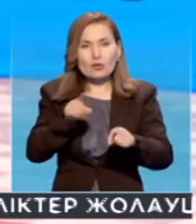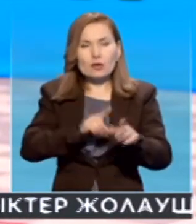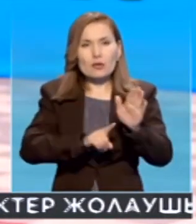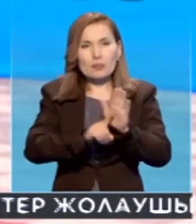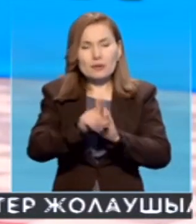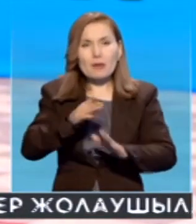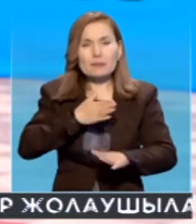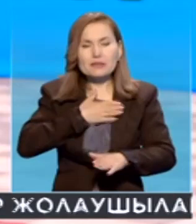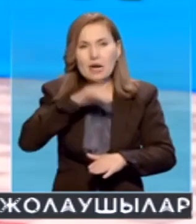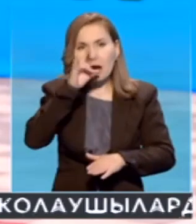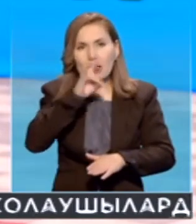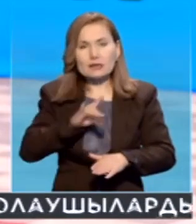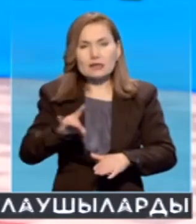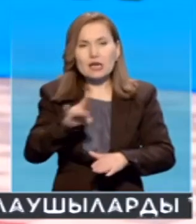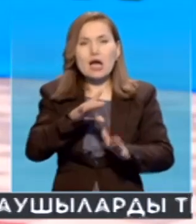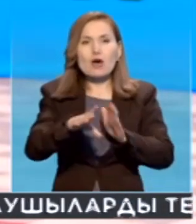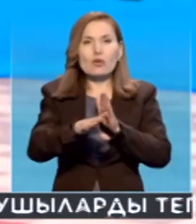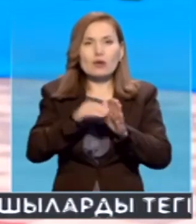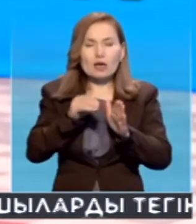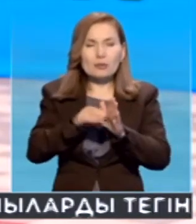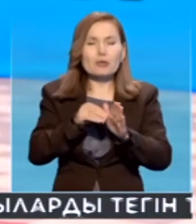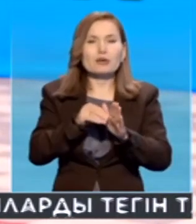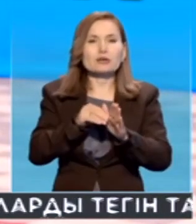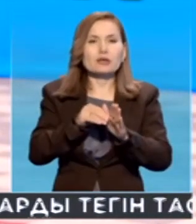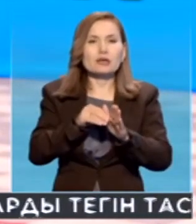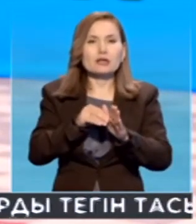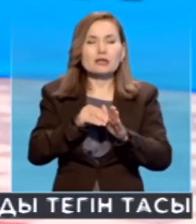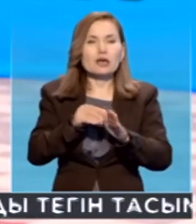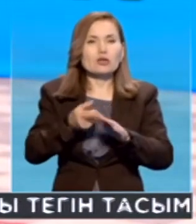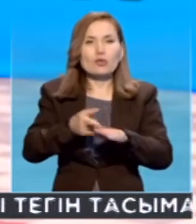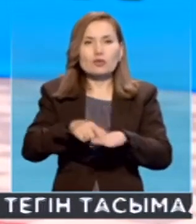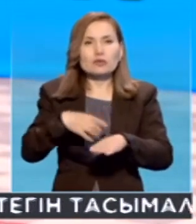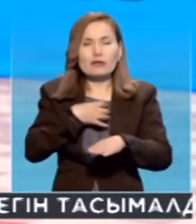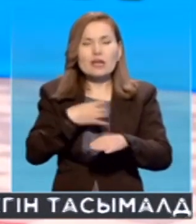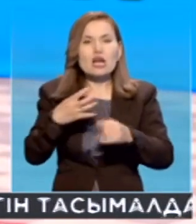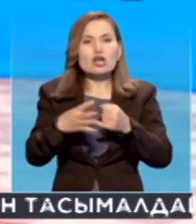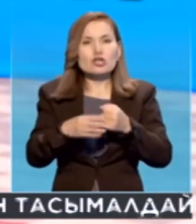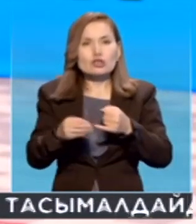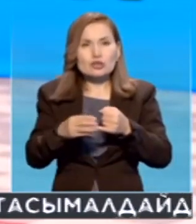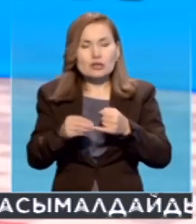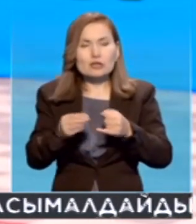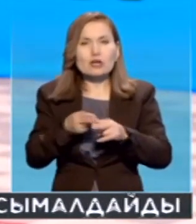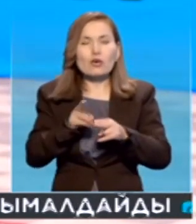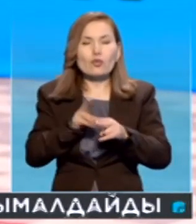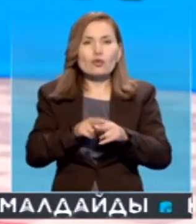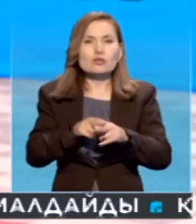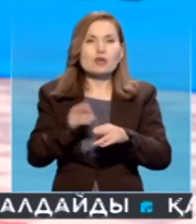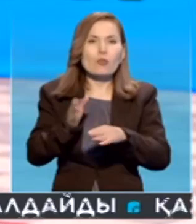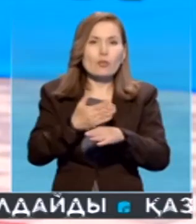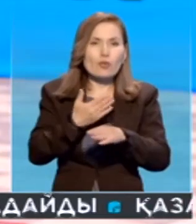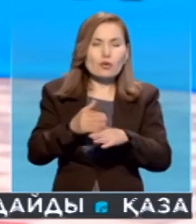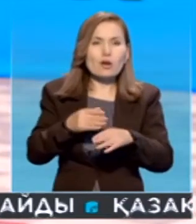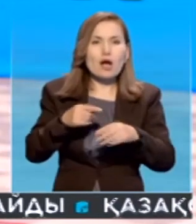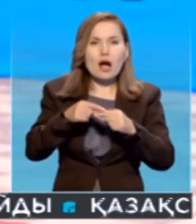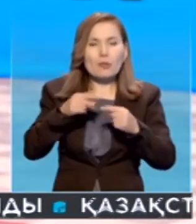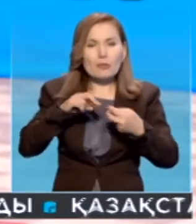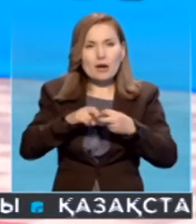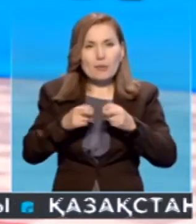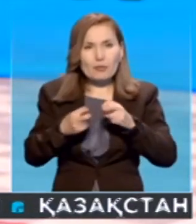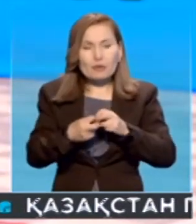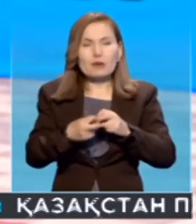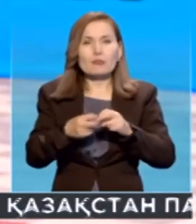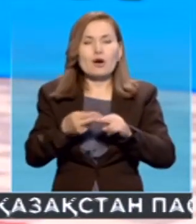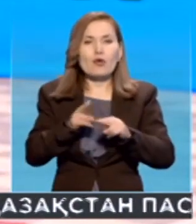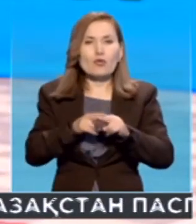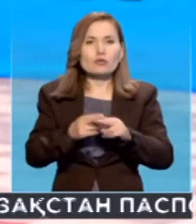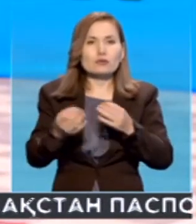біздің еліміз үшін, жеріміз үшін, осы өсіп келе жатқан өскелең ұрпағы үшін, біздің халықтың болашағы үшін аса маңызды